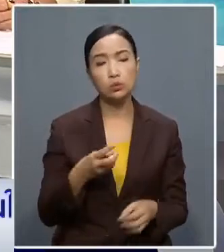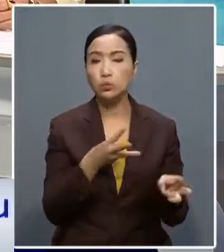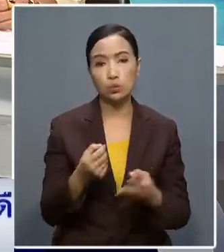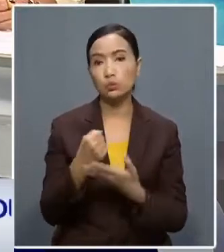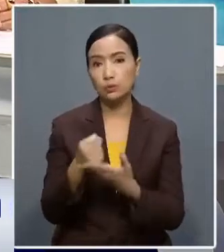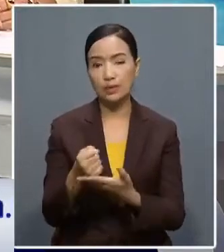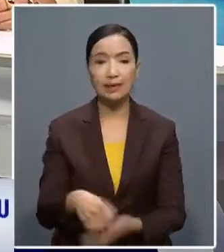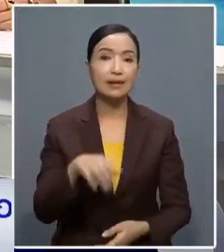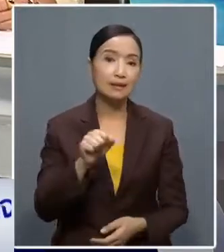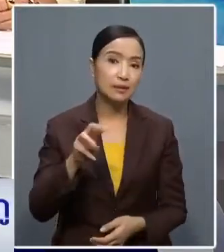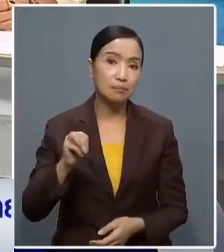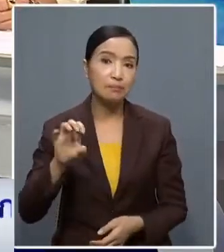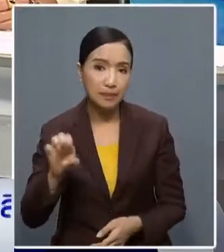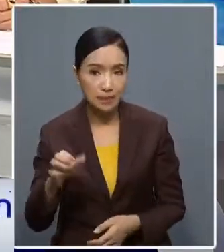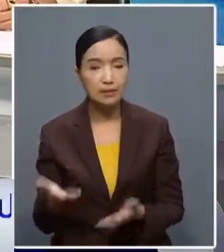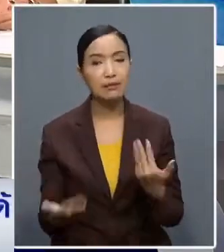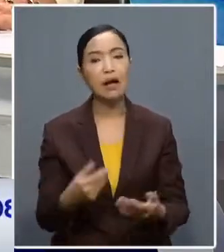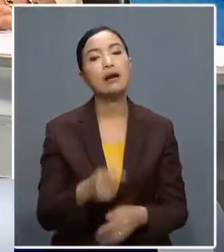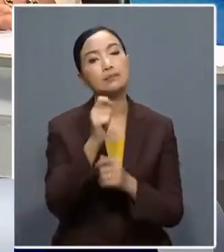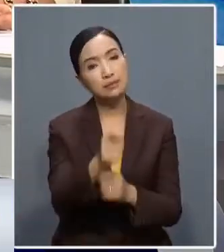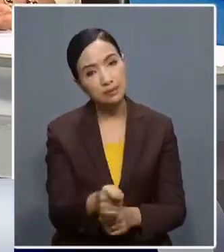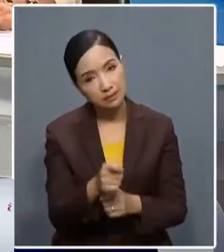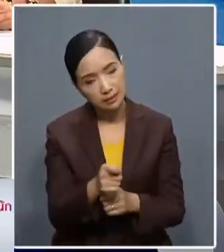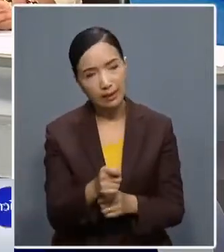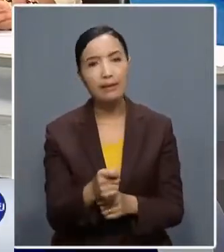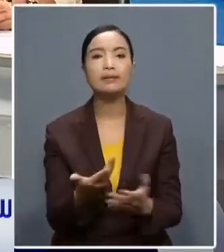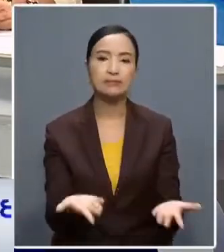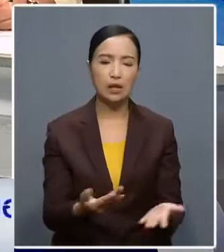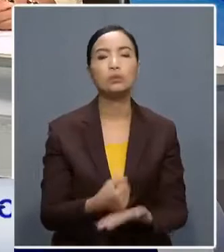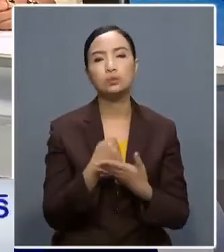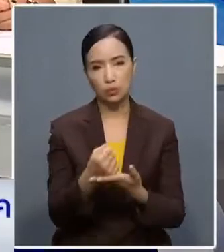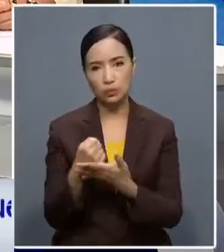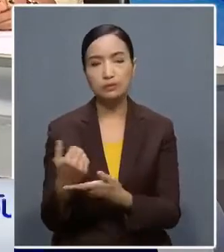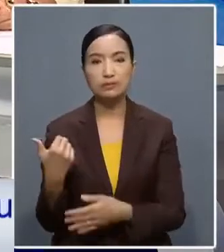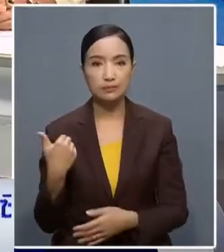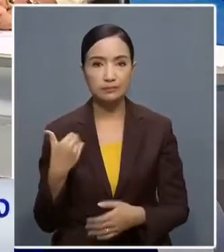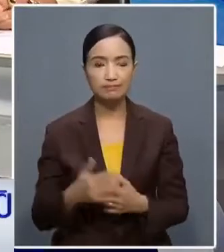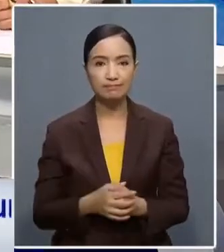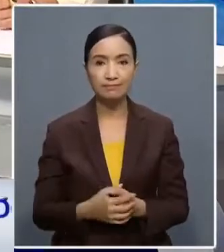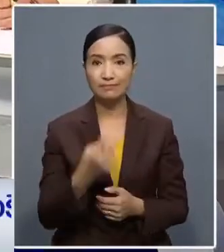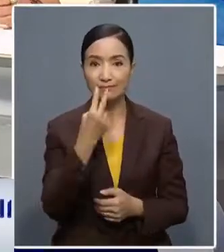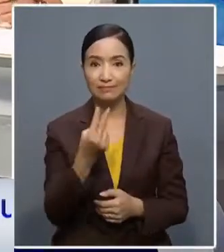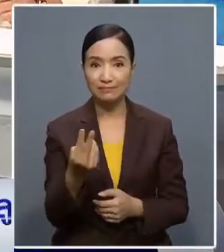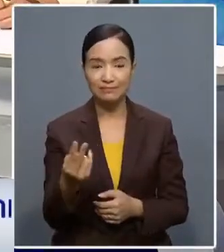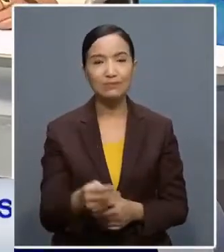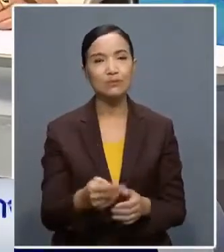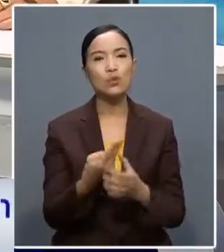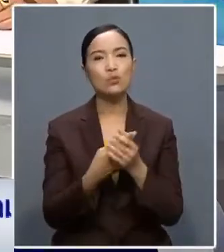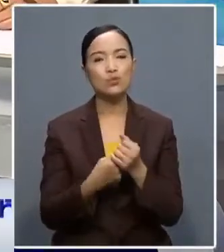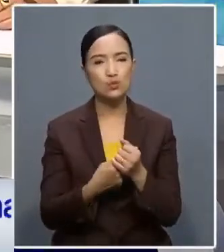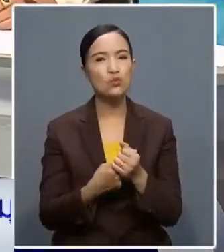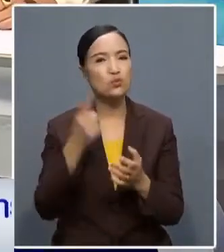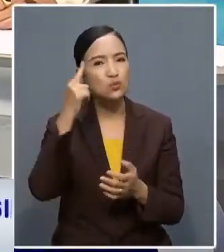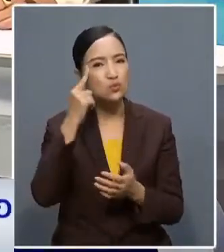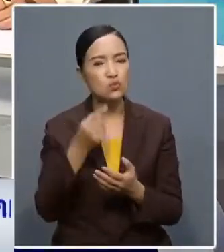เป็น SME ทั้งเกษตรกรรายเล็กรายน้อยอะไรต่างๆเนี่ยนะครับไปติดตามดูครับเคียงคู่รู้ค่ากับ